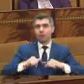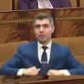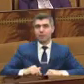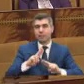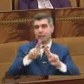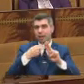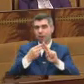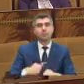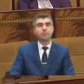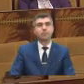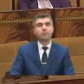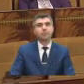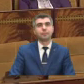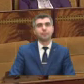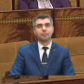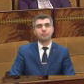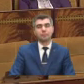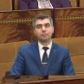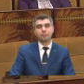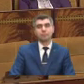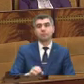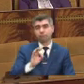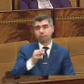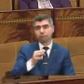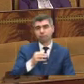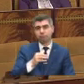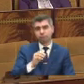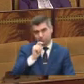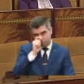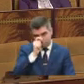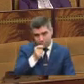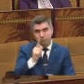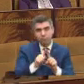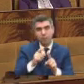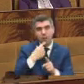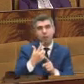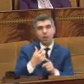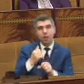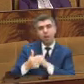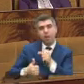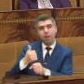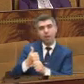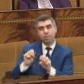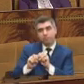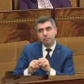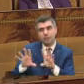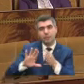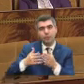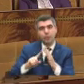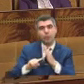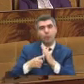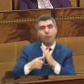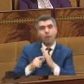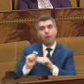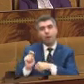نكون عدميين، لابد ان نقدر مجهودات ديال الدوله خلال السنوات الاخيره في الكهرباء ديال المجال القروي. الشكر